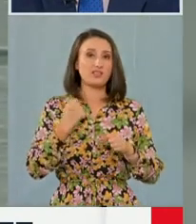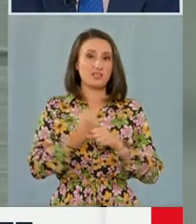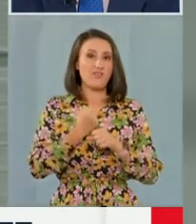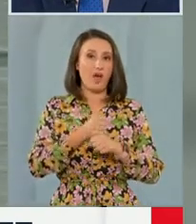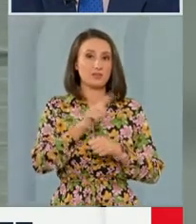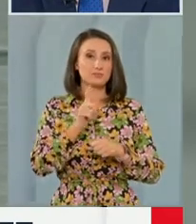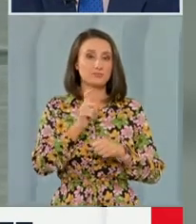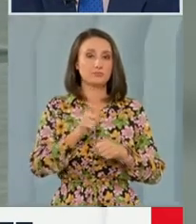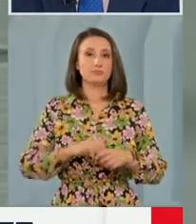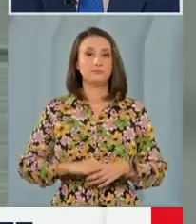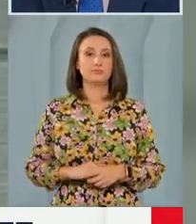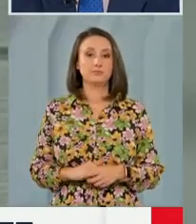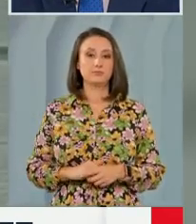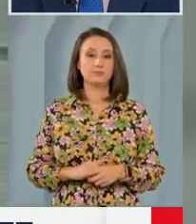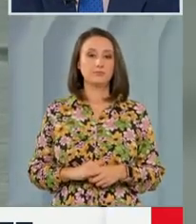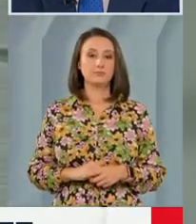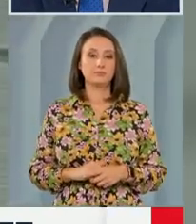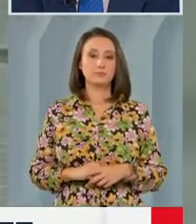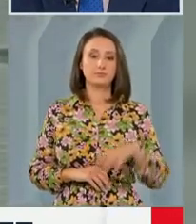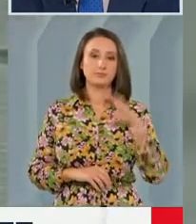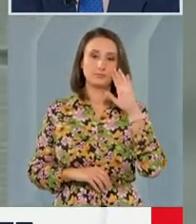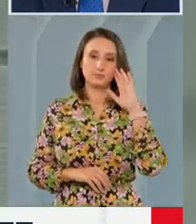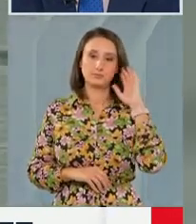iată, Vladimir Putin văzându-se încolțit?